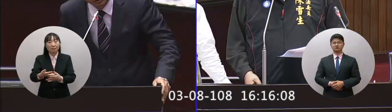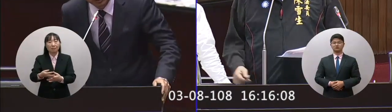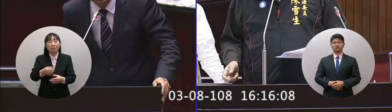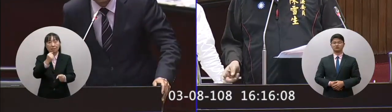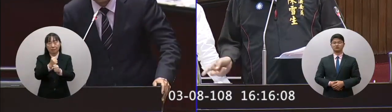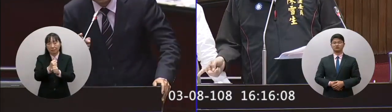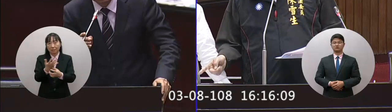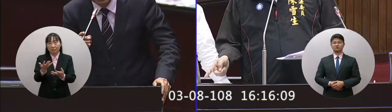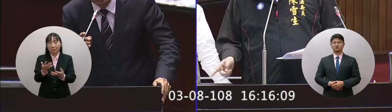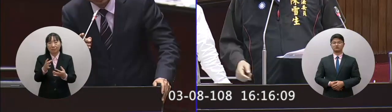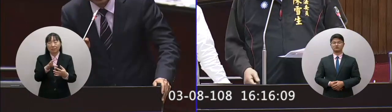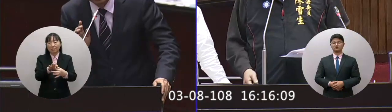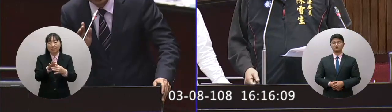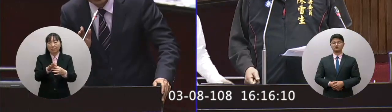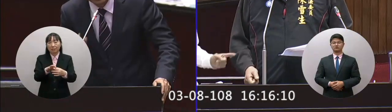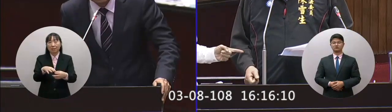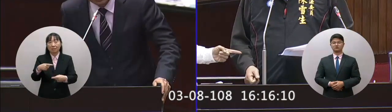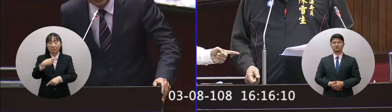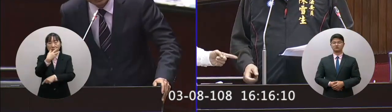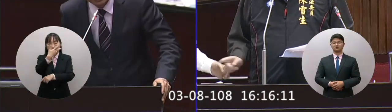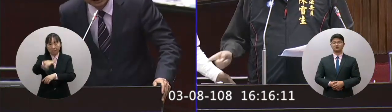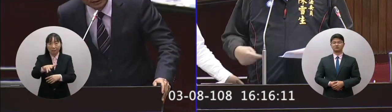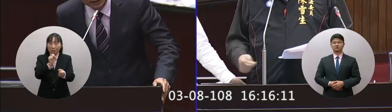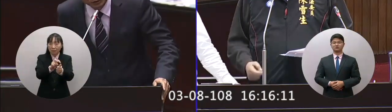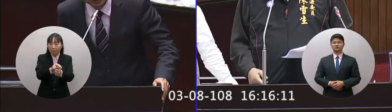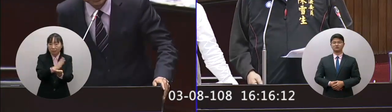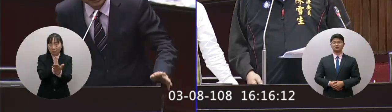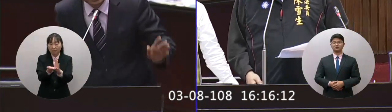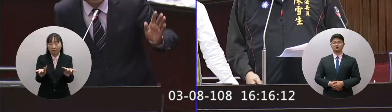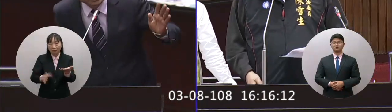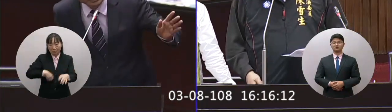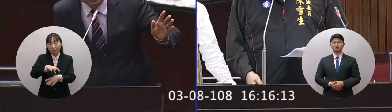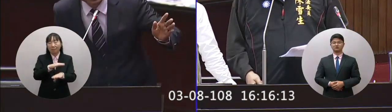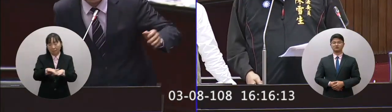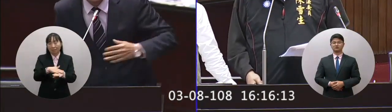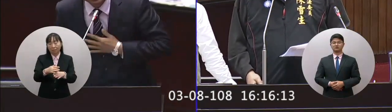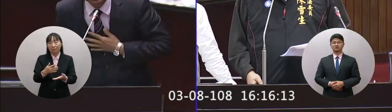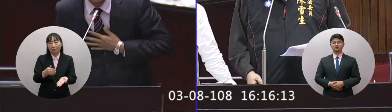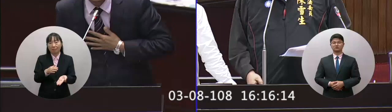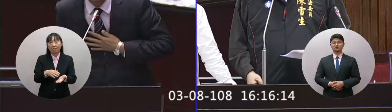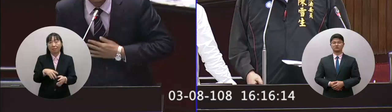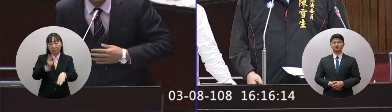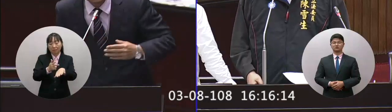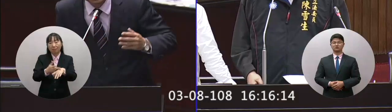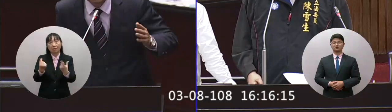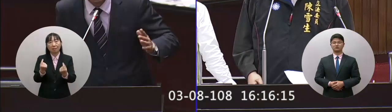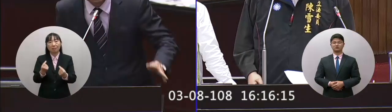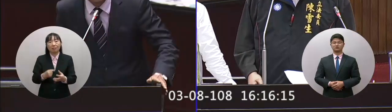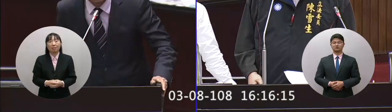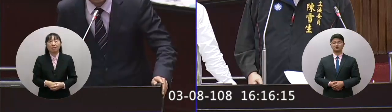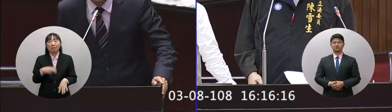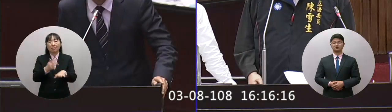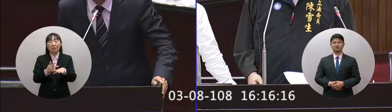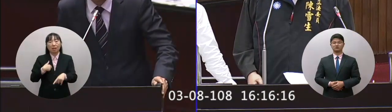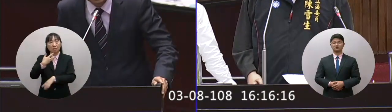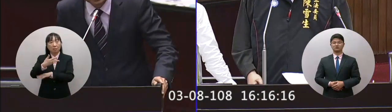面从事所有的这些非常重要的水产养殖的这一个投资，跟技术上，技术其实我们的水